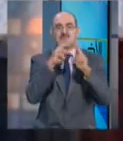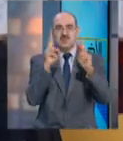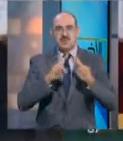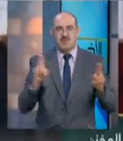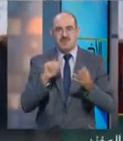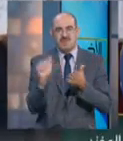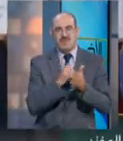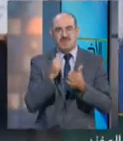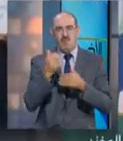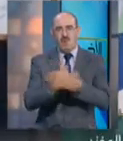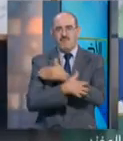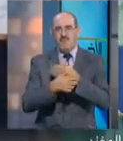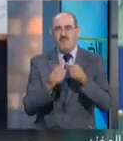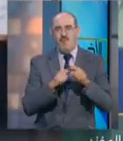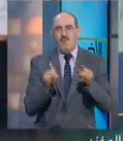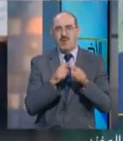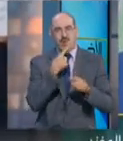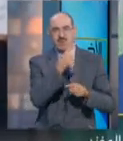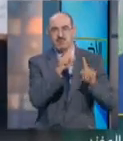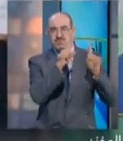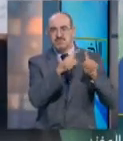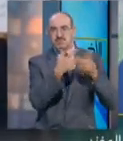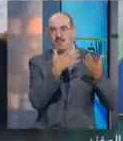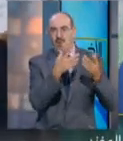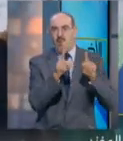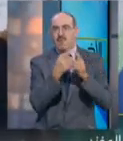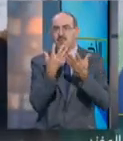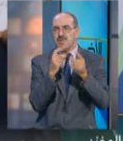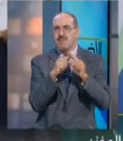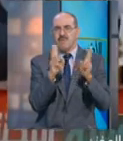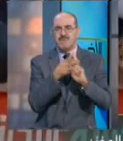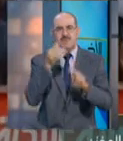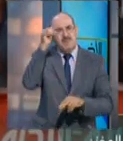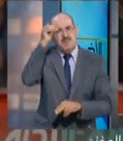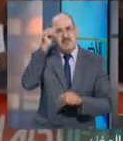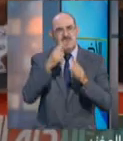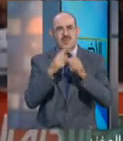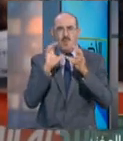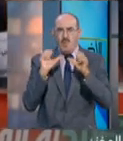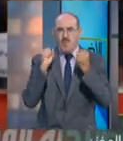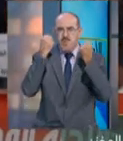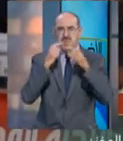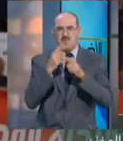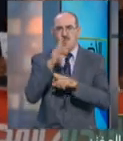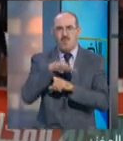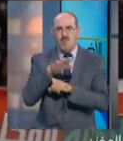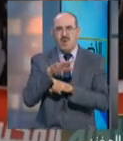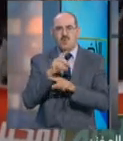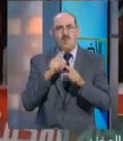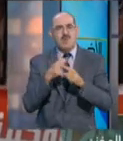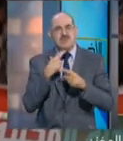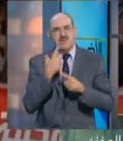على الفقر هكذا كان المشهد في العديد من المدن المغربية، غضب شعبي عارم،